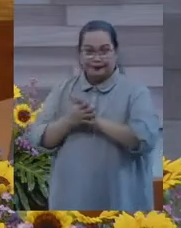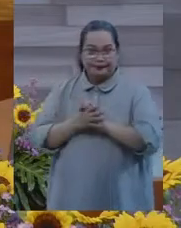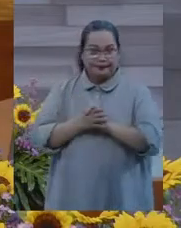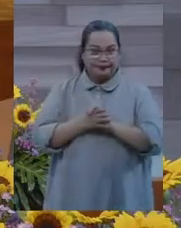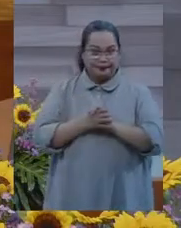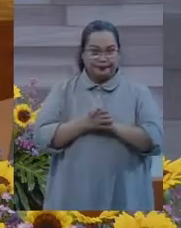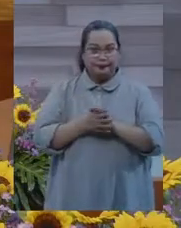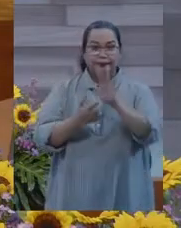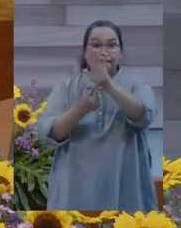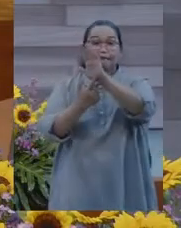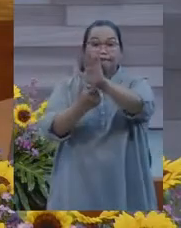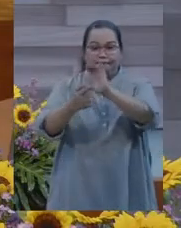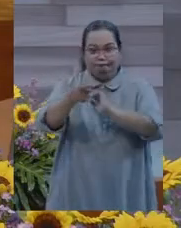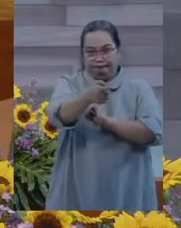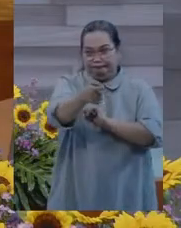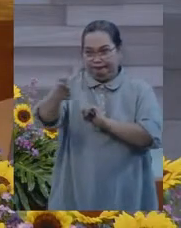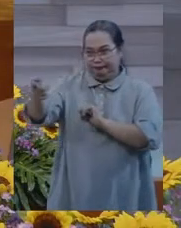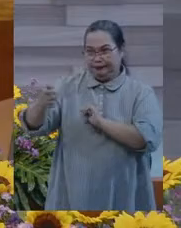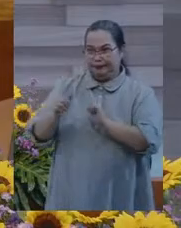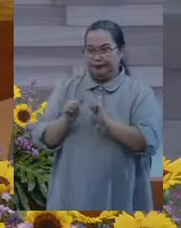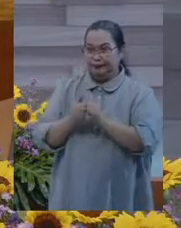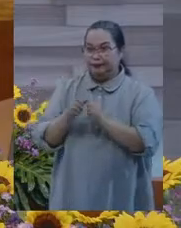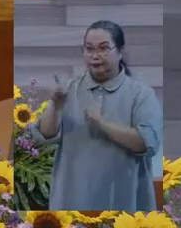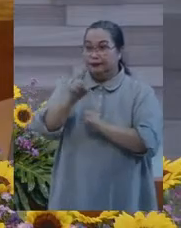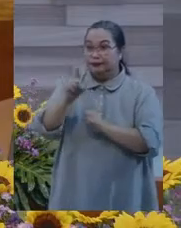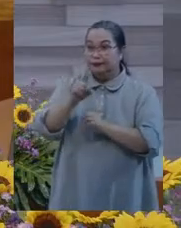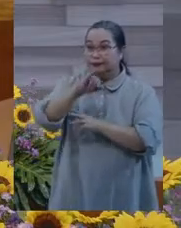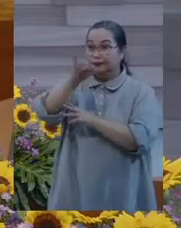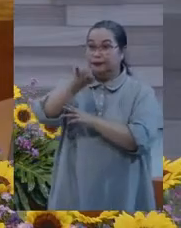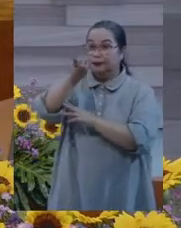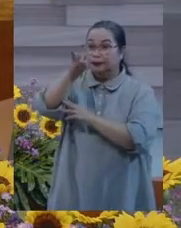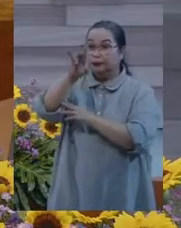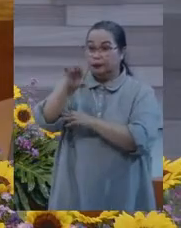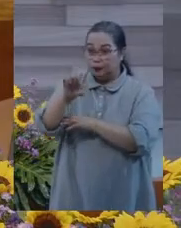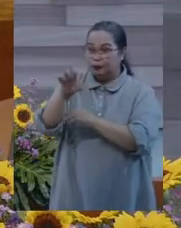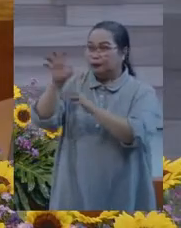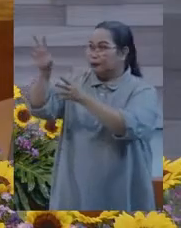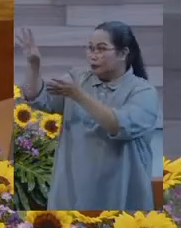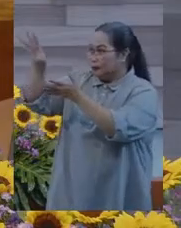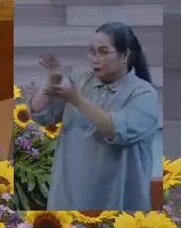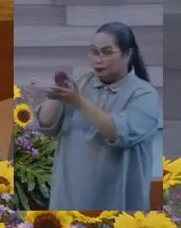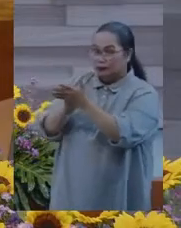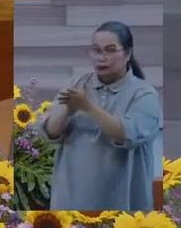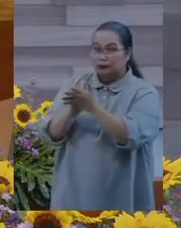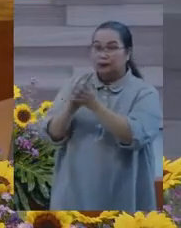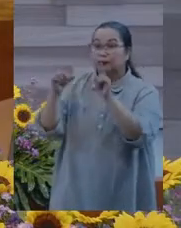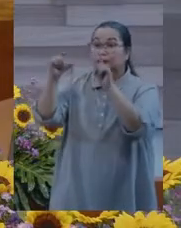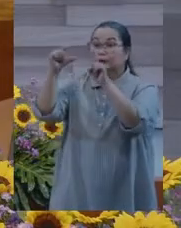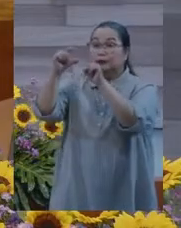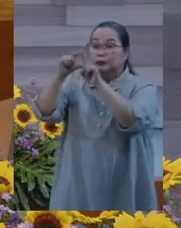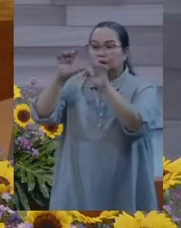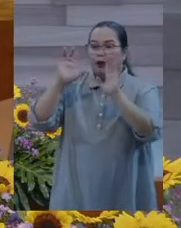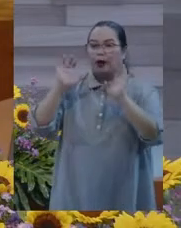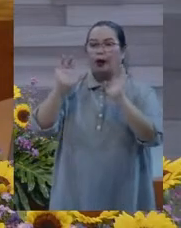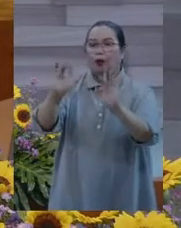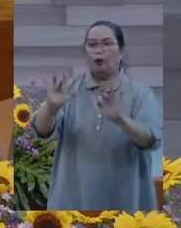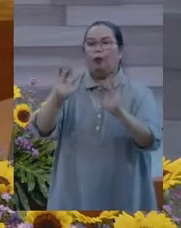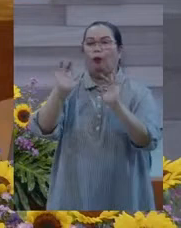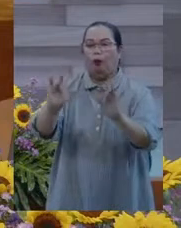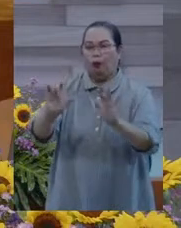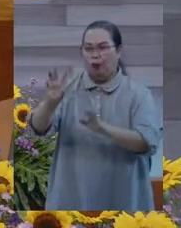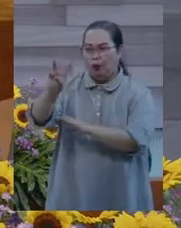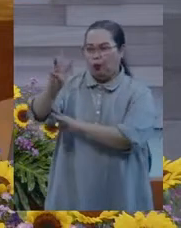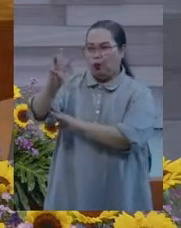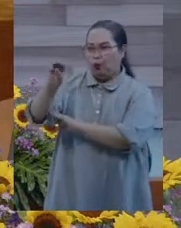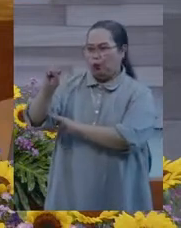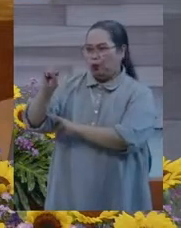23, papakita ko po sa inyo kung saan nakuha ni Jude ganitong klaseng expression o